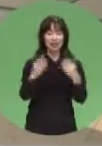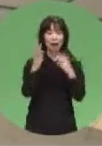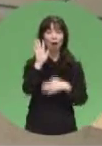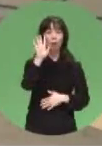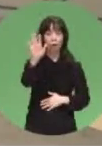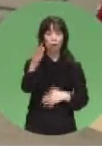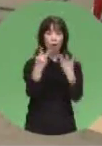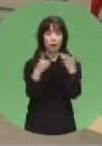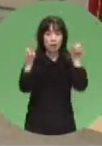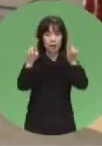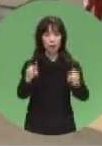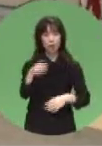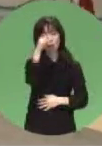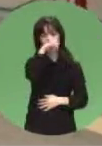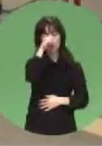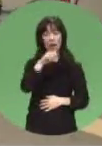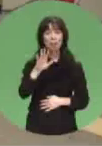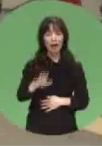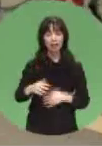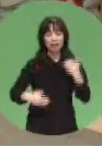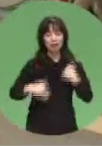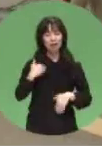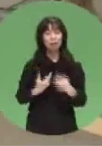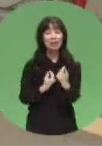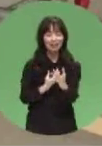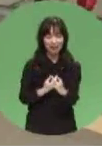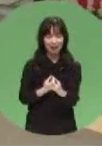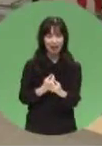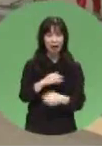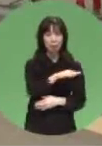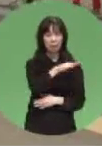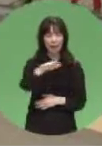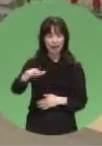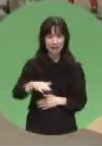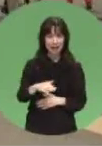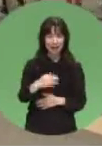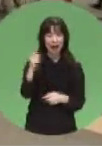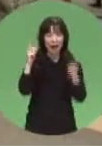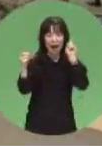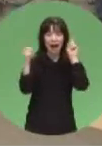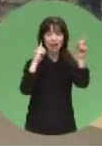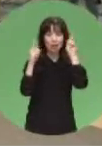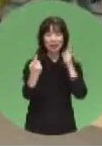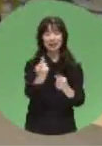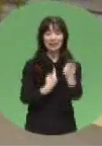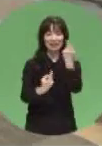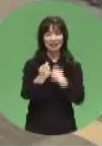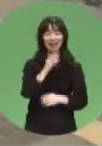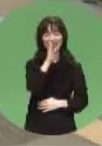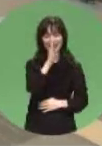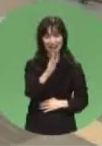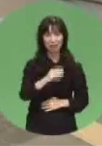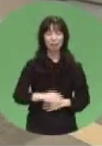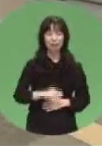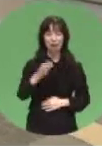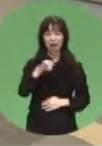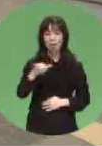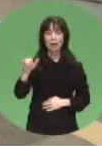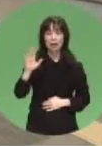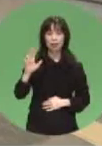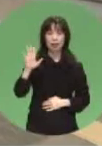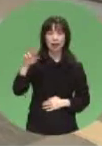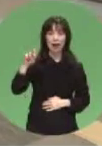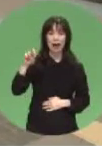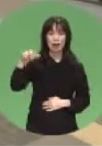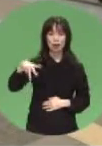もありますので、そちらも楽しみですよね。ぜひ皆さん、ベルテラス生駒に遊びに来てください。ベルテラス生駒を徹